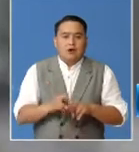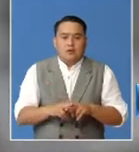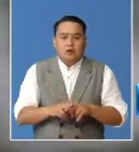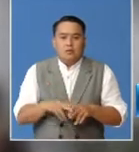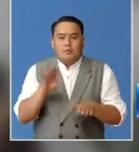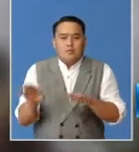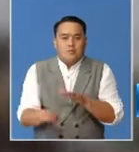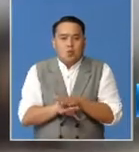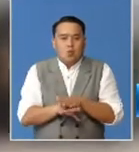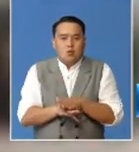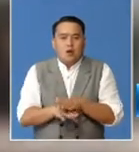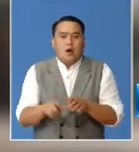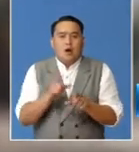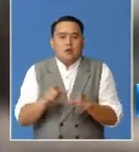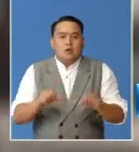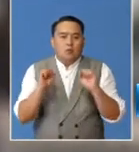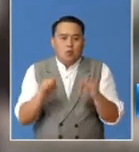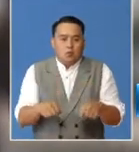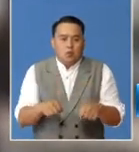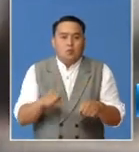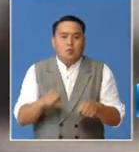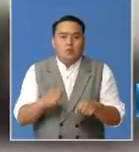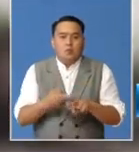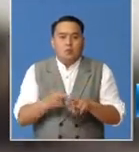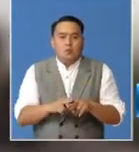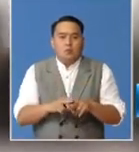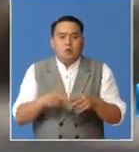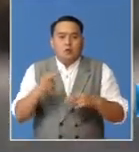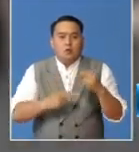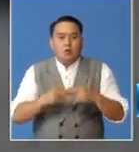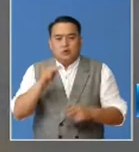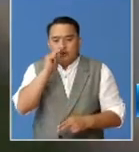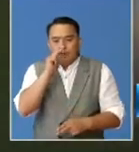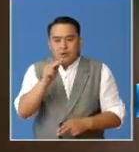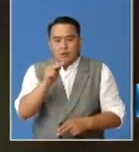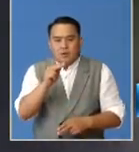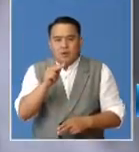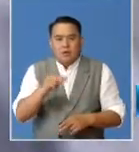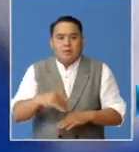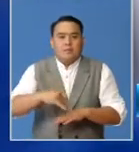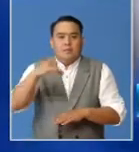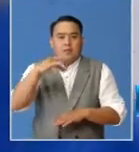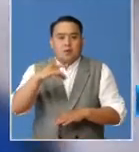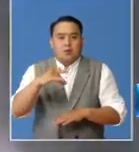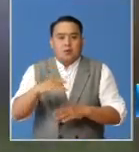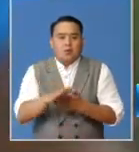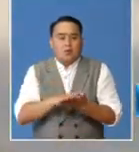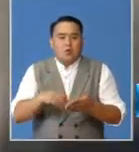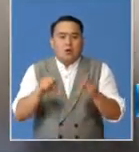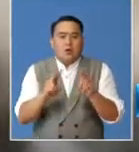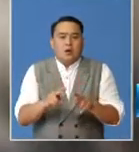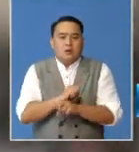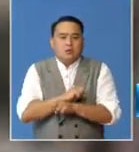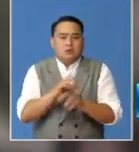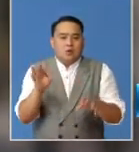қиранды астында тағы адамдар болуы мүмкін. Жалпы бұл апатқа құрылысшылар кінәлі. Олар биік ғимаратты бұзу үшін арнайы жарылғыш